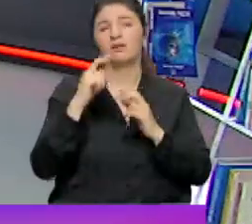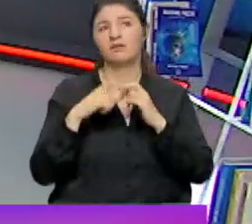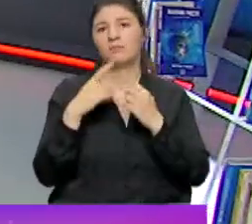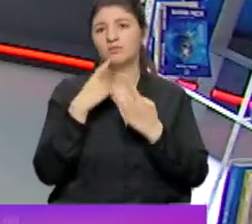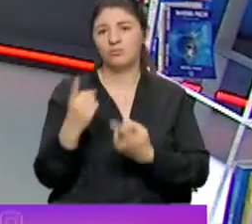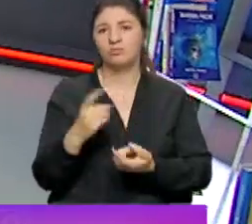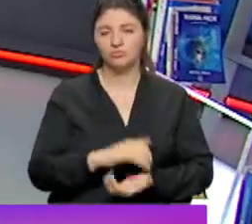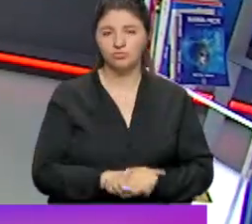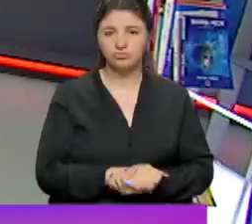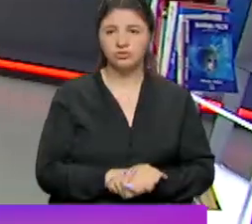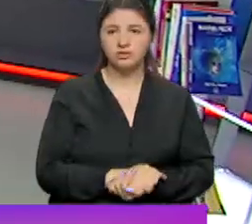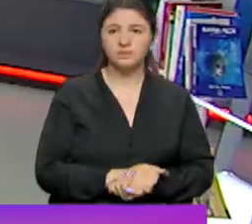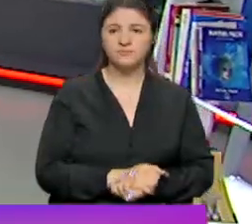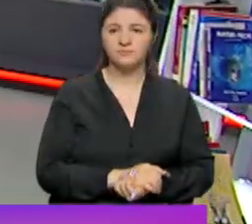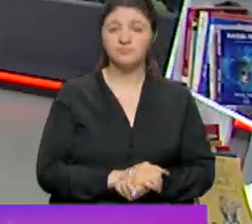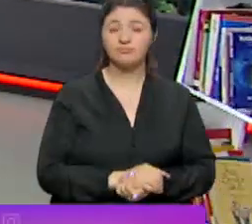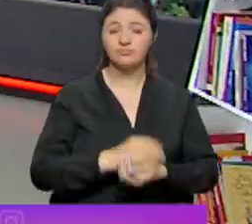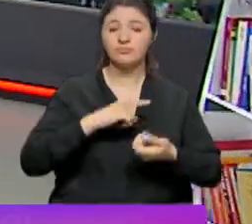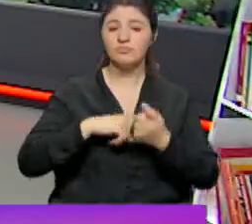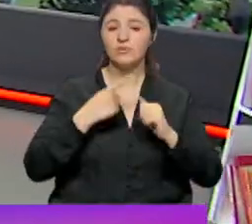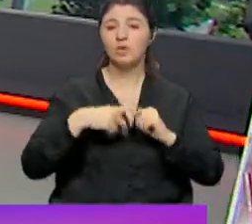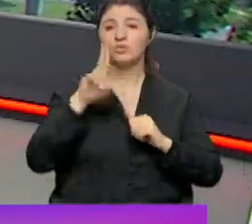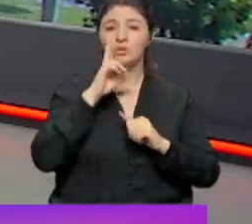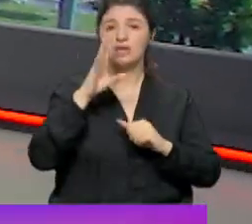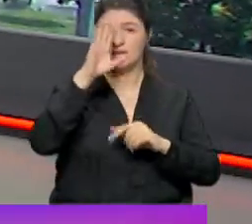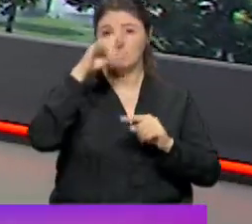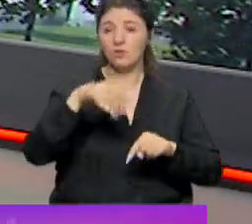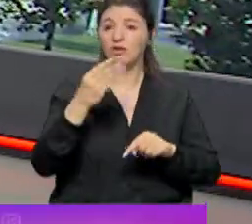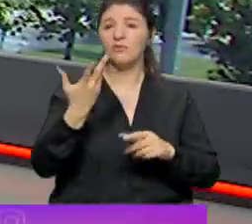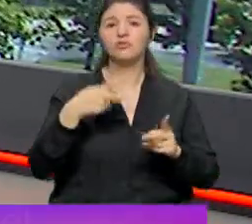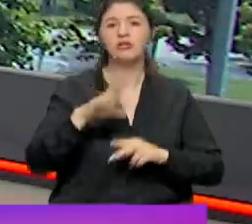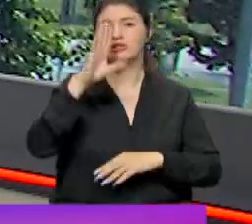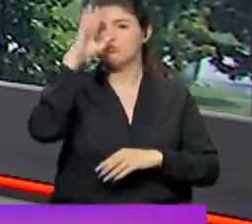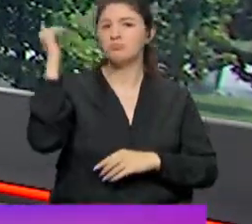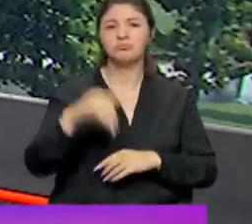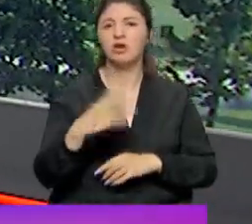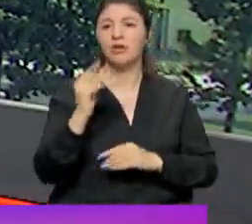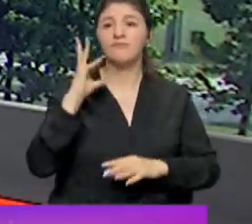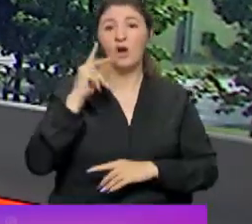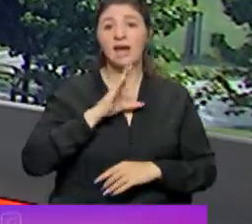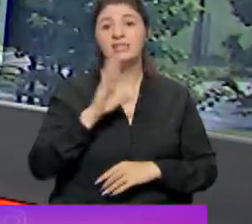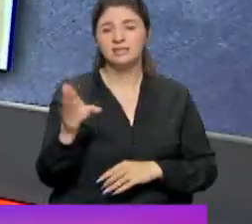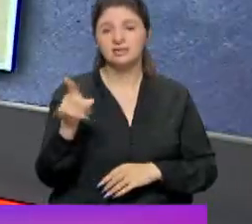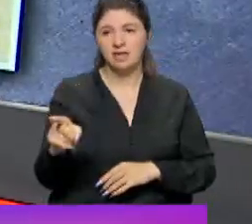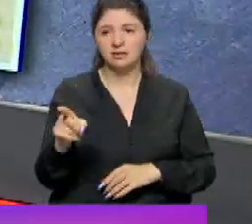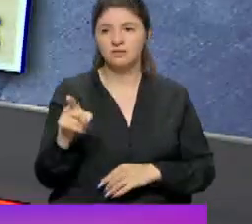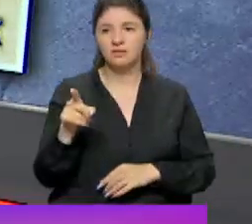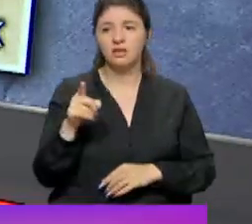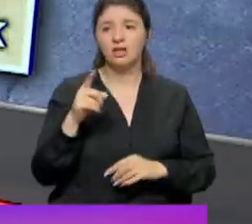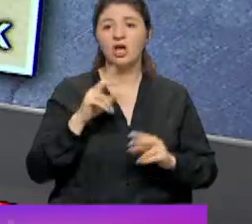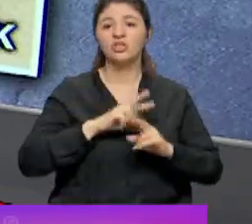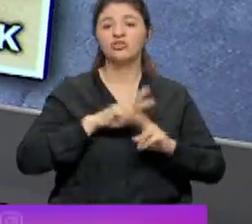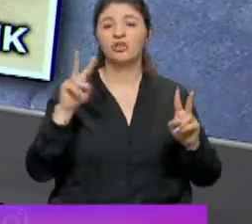diliyoruz bu hafta sonunda İstanbul'da olanlar veya yol İstanbul'a düşenler fuarı gitsinler